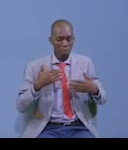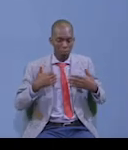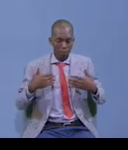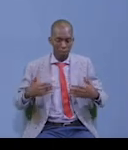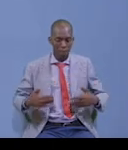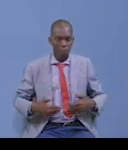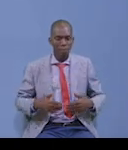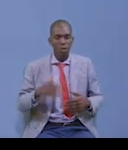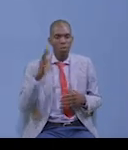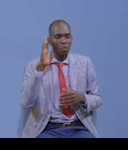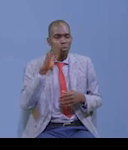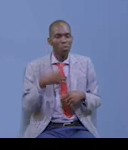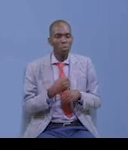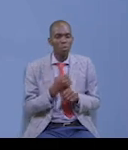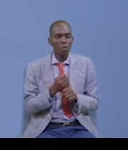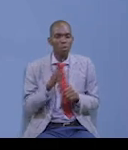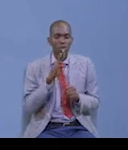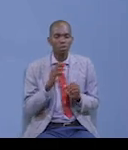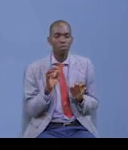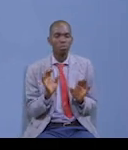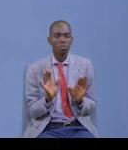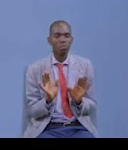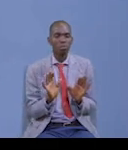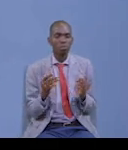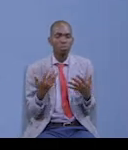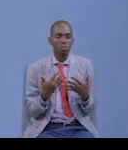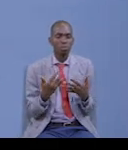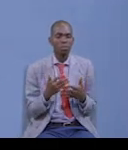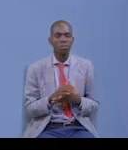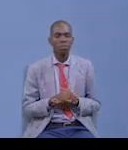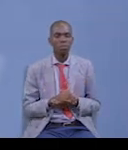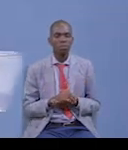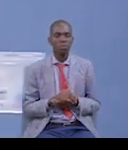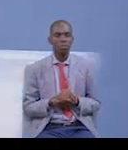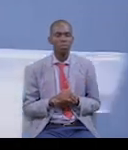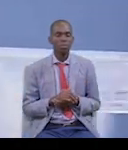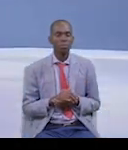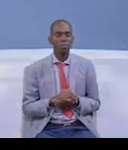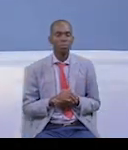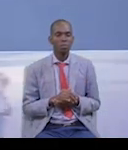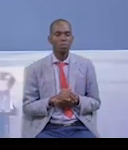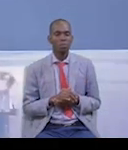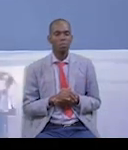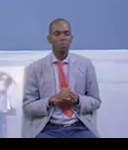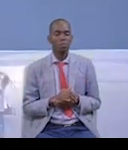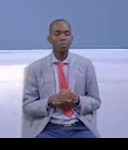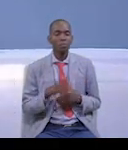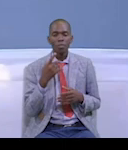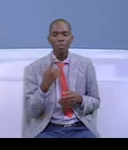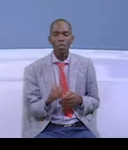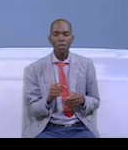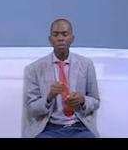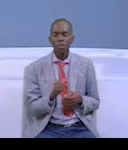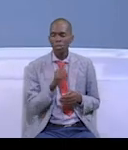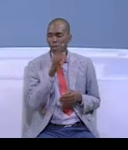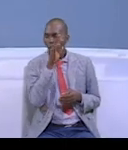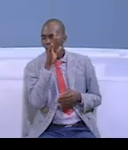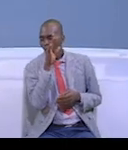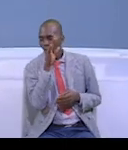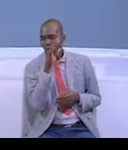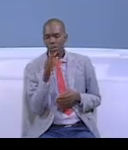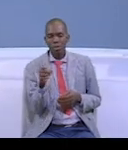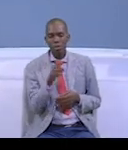will frighten you. వారి దేహాల భావ వ్యక్తీకరణ భయంకరంగా ఉంటుంది. They whispering one to the other